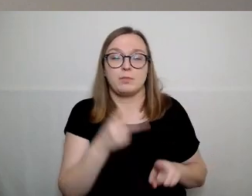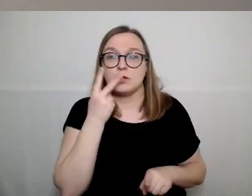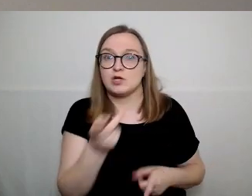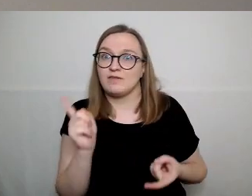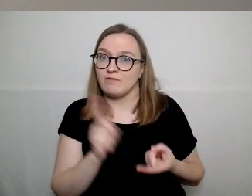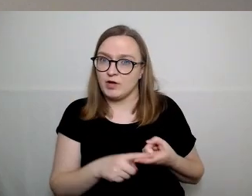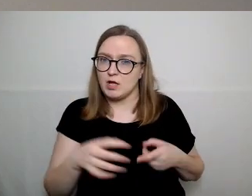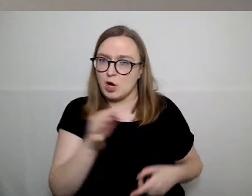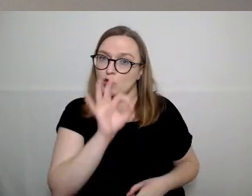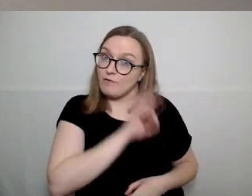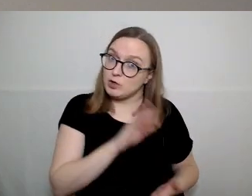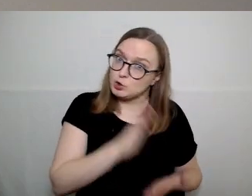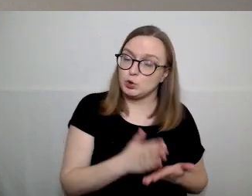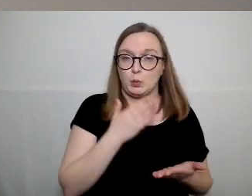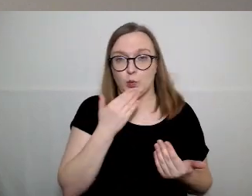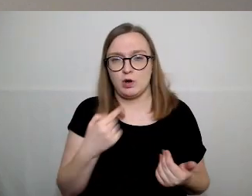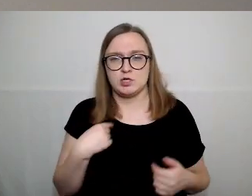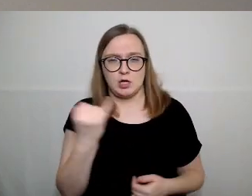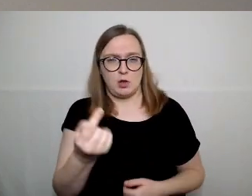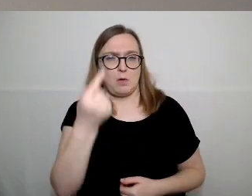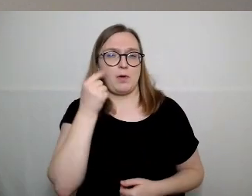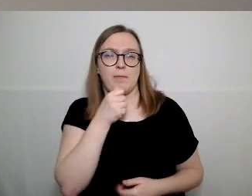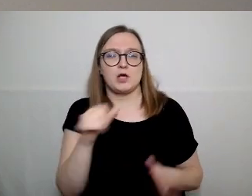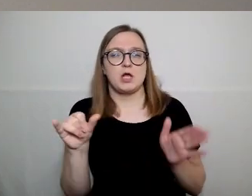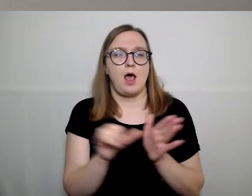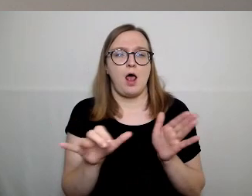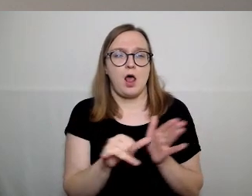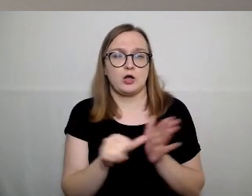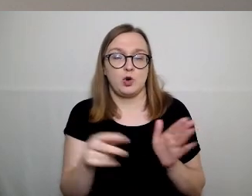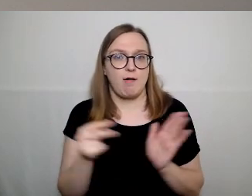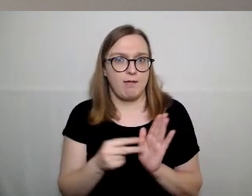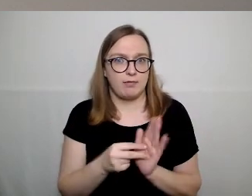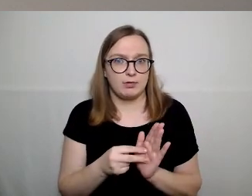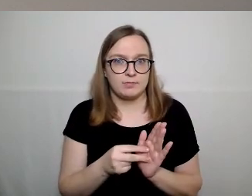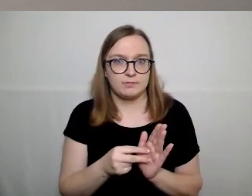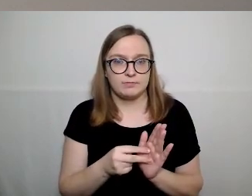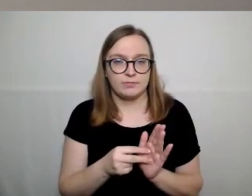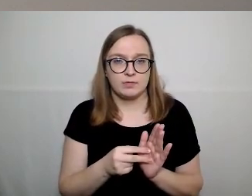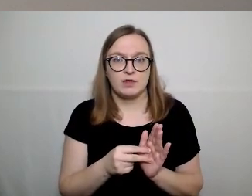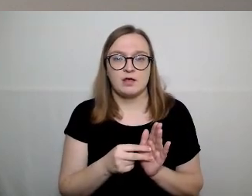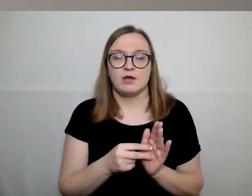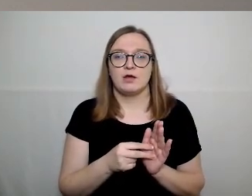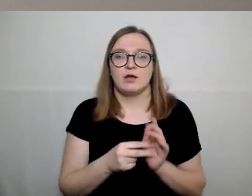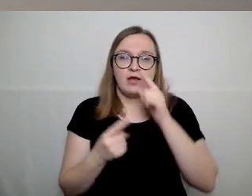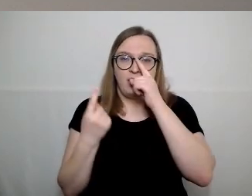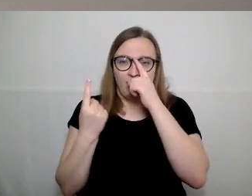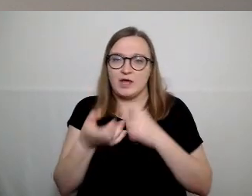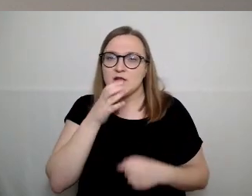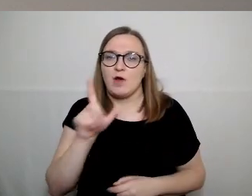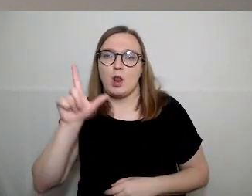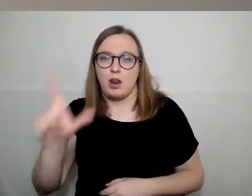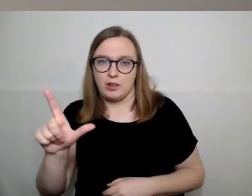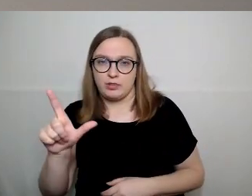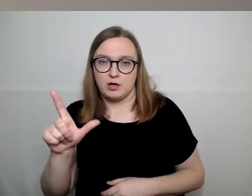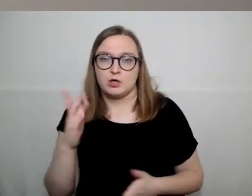vieną labai įdomų dalyką, kad tarkime elektros energijos kaina litre, vandenio litre sudaro